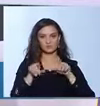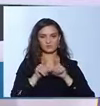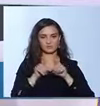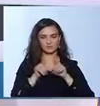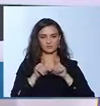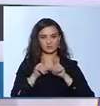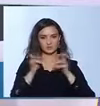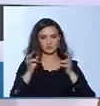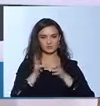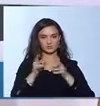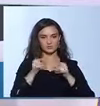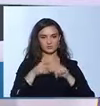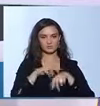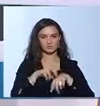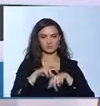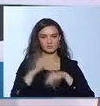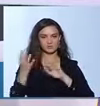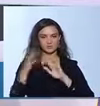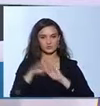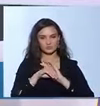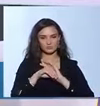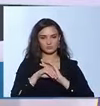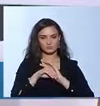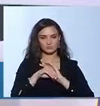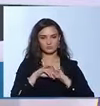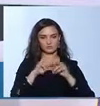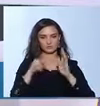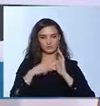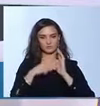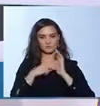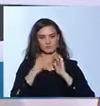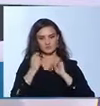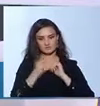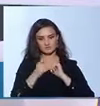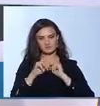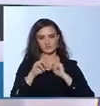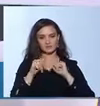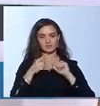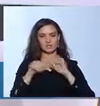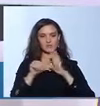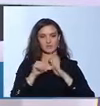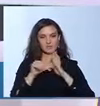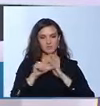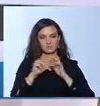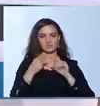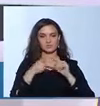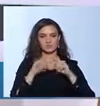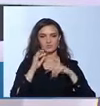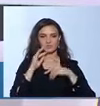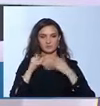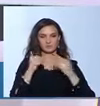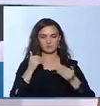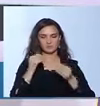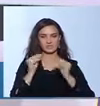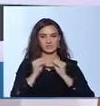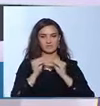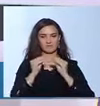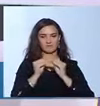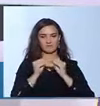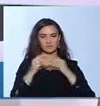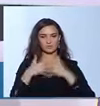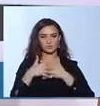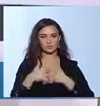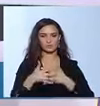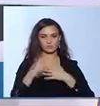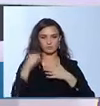მაინც საჭიროებს ექიმის ჩართულობას და შეფასებას, დახმარებას და ასე შემდეგ. ნუ იგივე